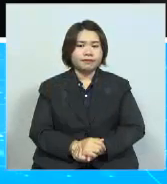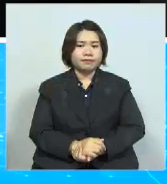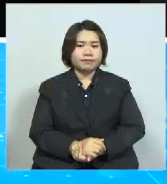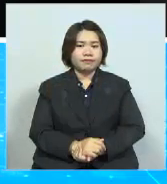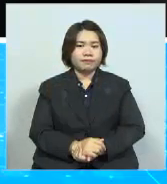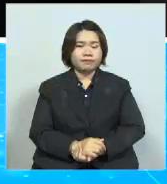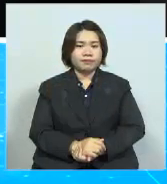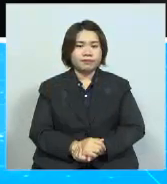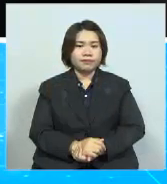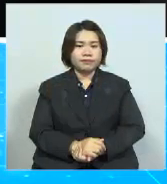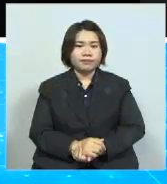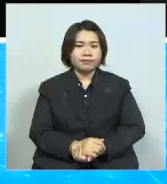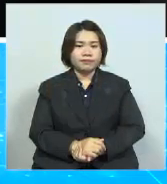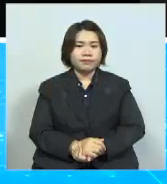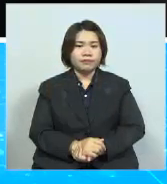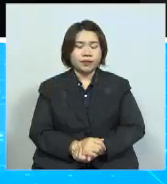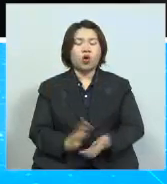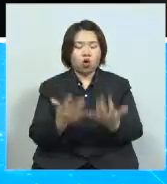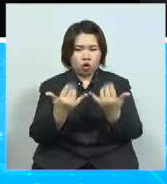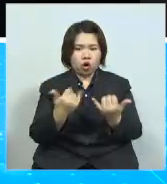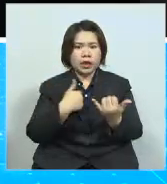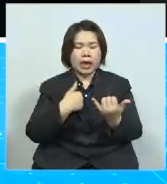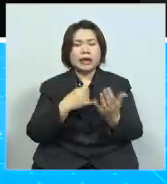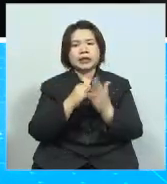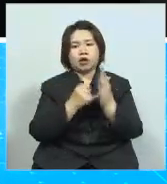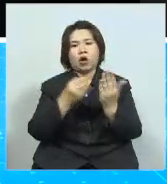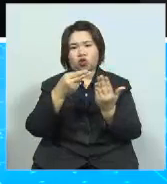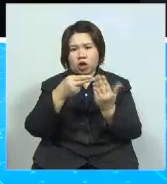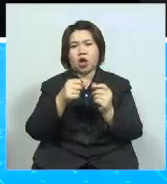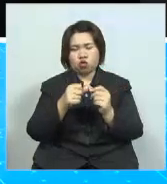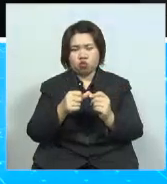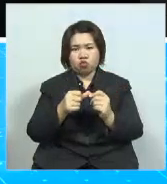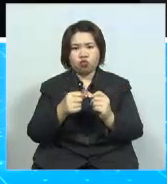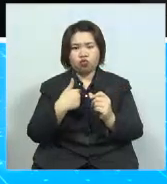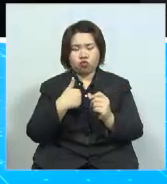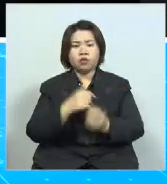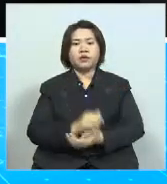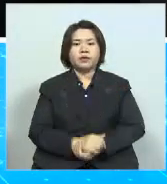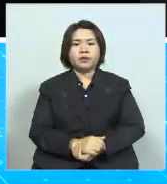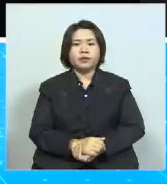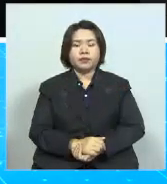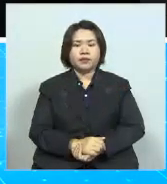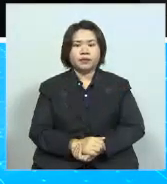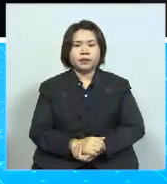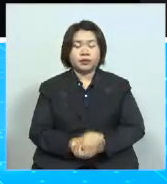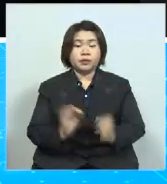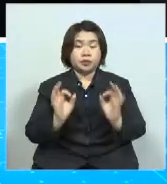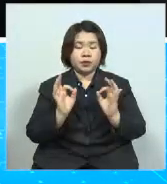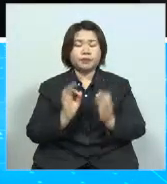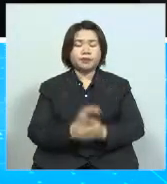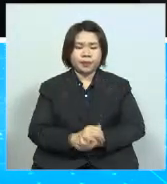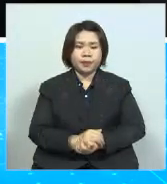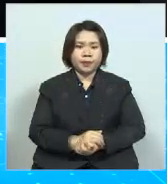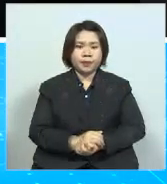างที่จังหวัดหนองคายนะฮะในชุดของผมนะ ครับค่ะค่ะแล้วเท่า